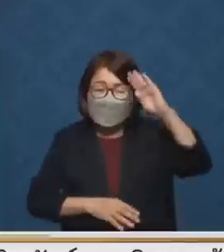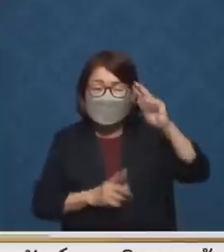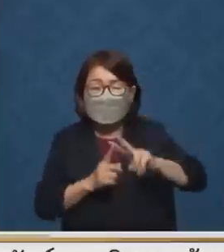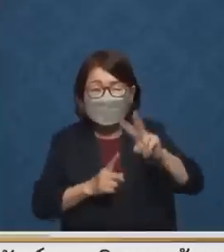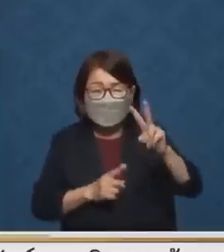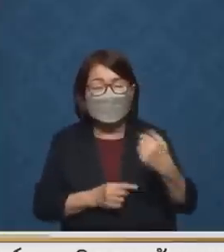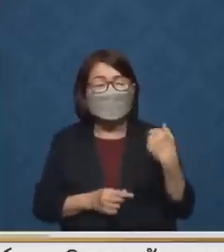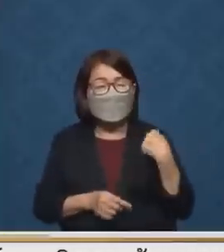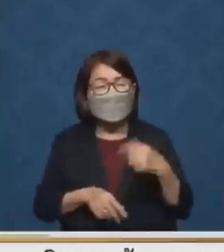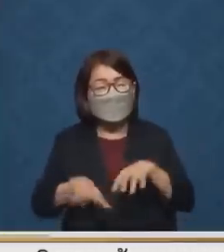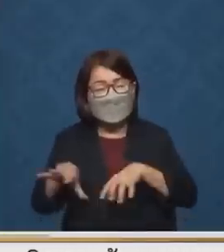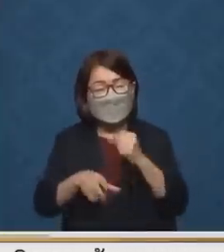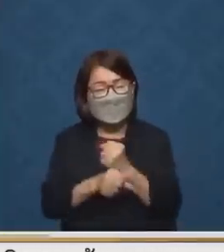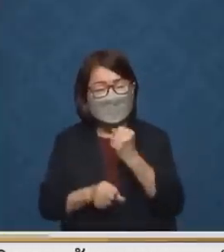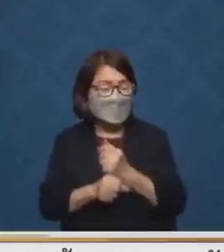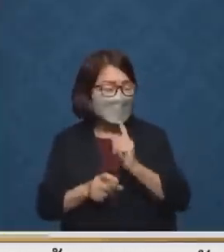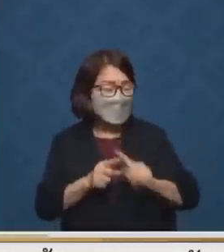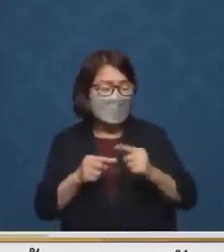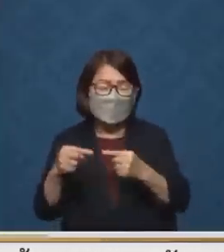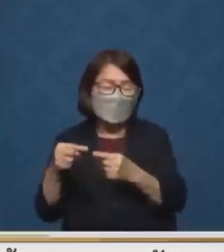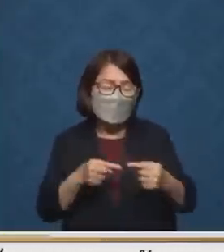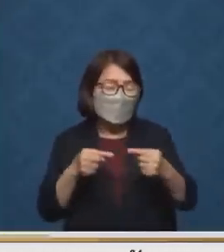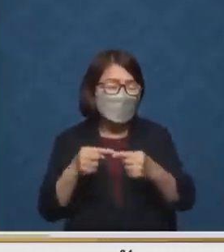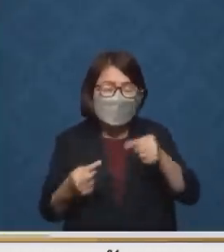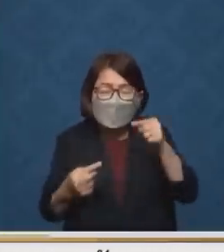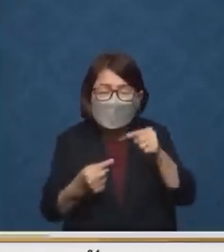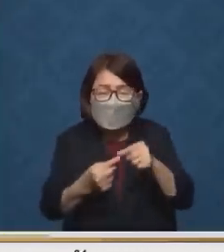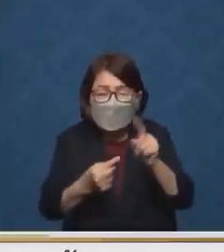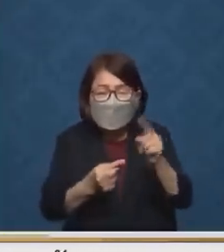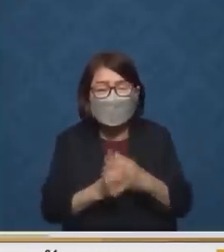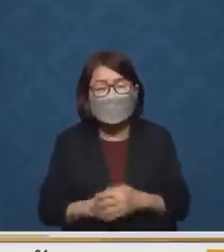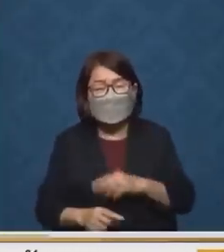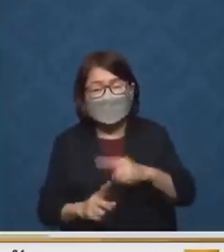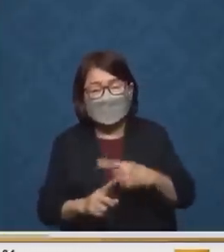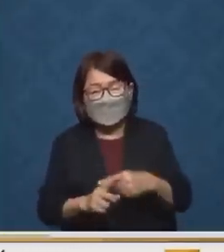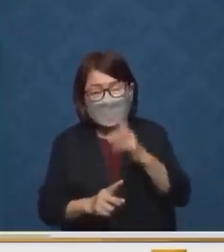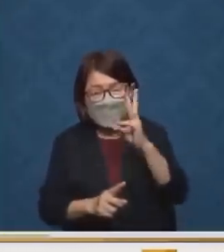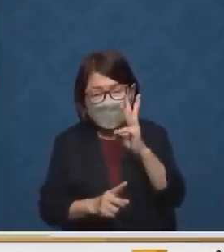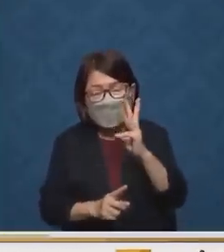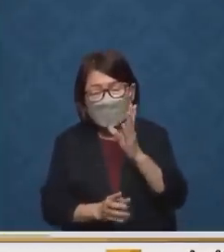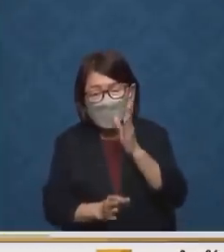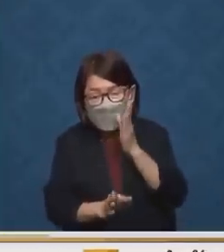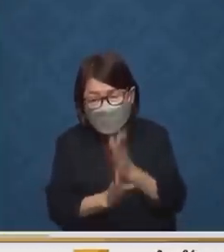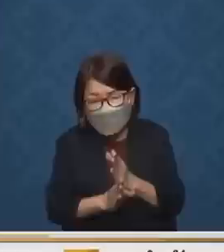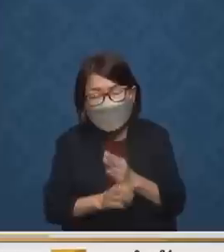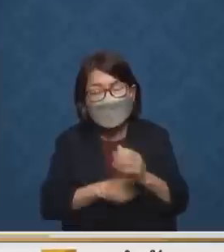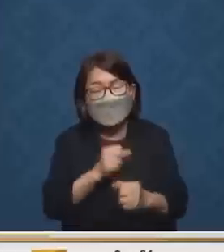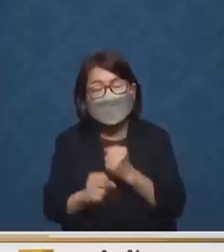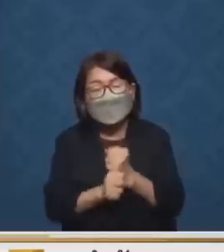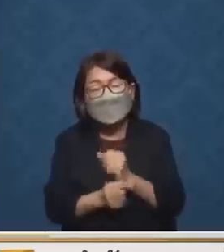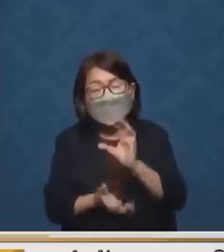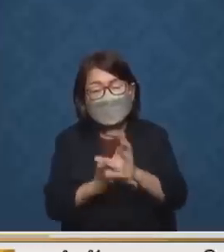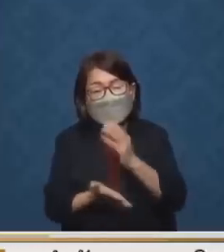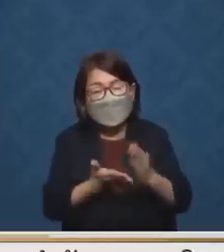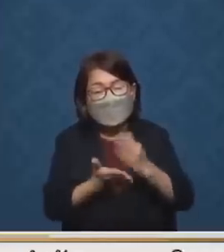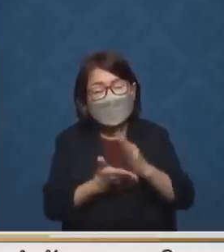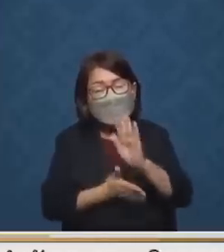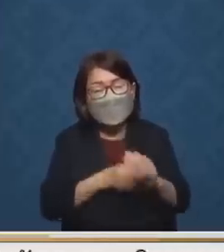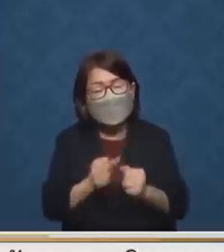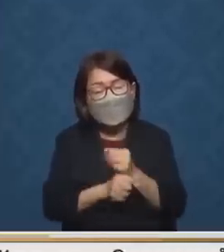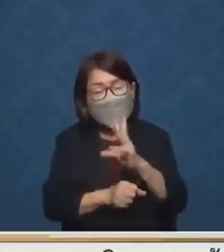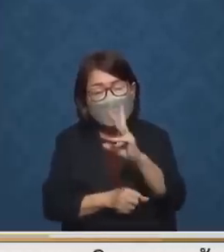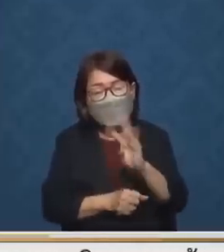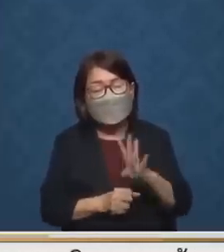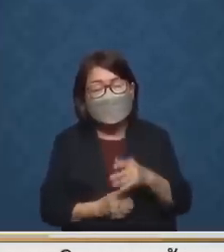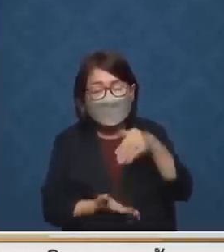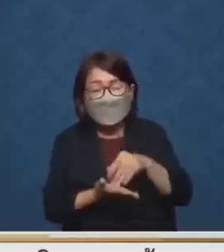ได้มีปฏิบตการอย่างต่อเนื่องในห่วงเวลา 6 เดือนหลังปีก็มาต่ 164ศูนย สาหะสนเทศ ห